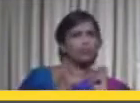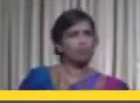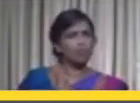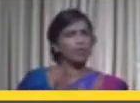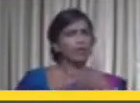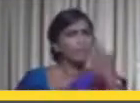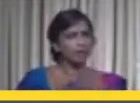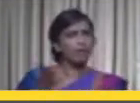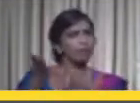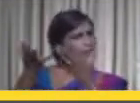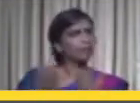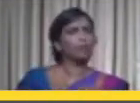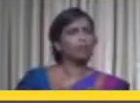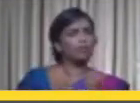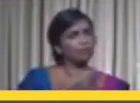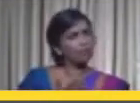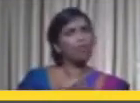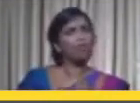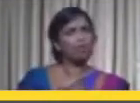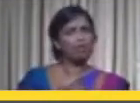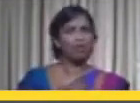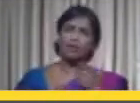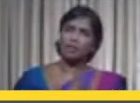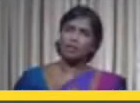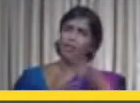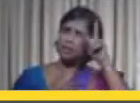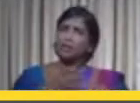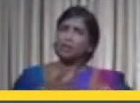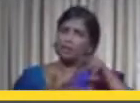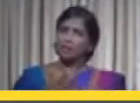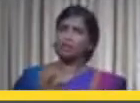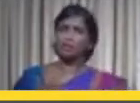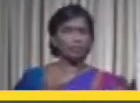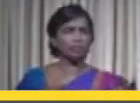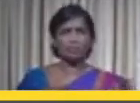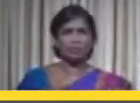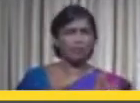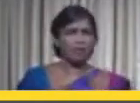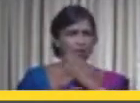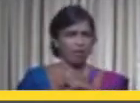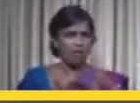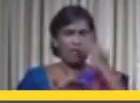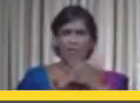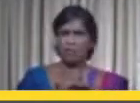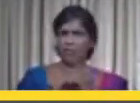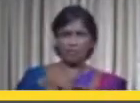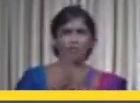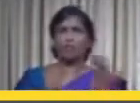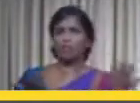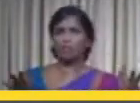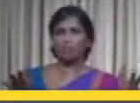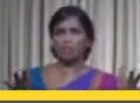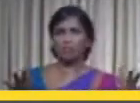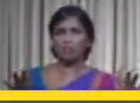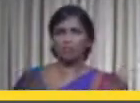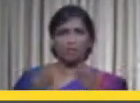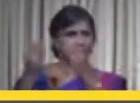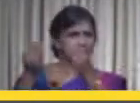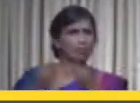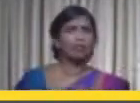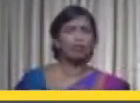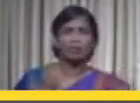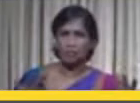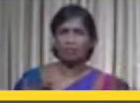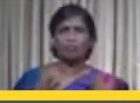वार्ता करगन ओन आट की वन दिन मेक विशेष मित लबड़ नतनी सातम